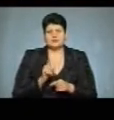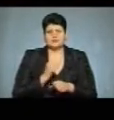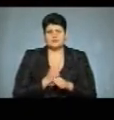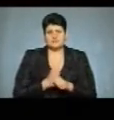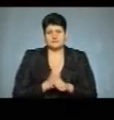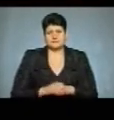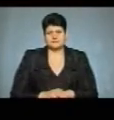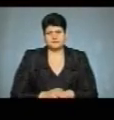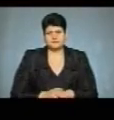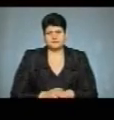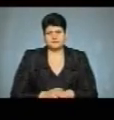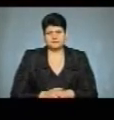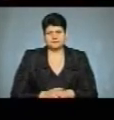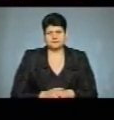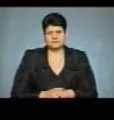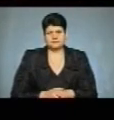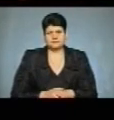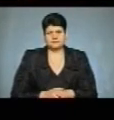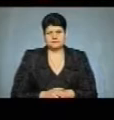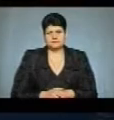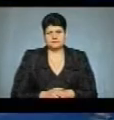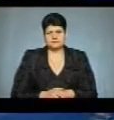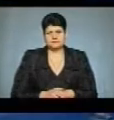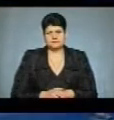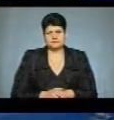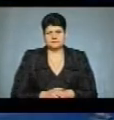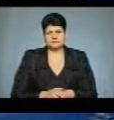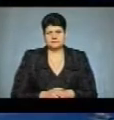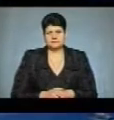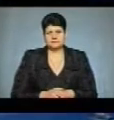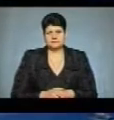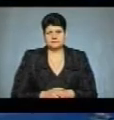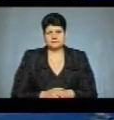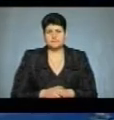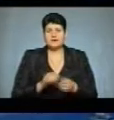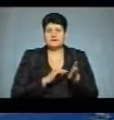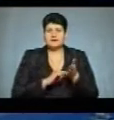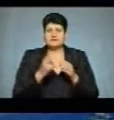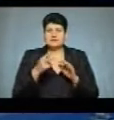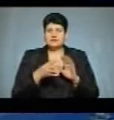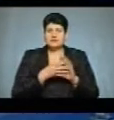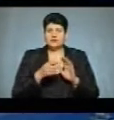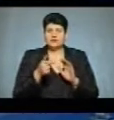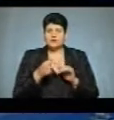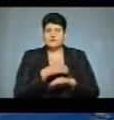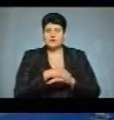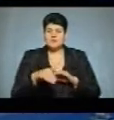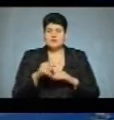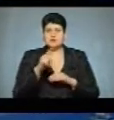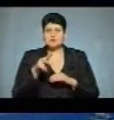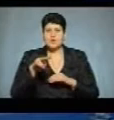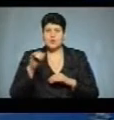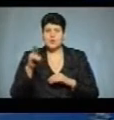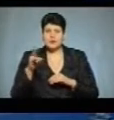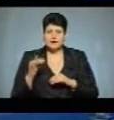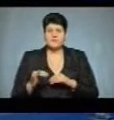зробив. Любов Гадомська, Василь Панчук, новини. Зазначу, 29 грудня на проспекті Злуки автомобіль